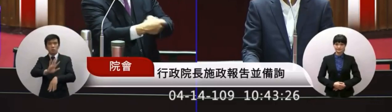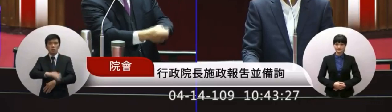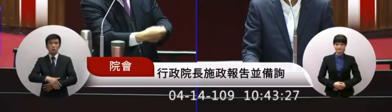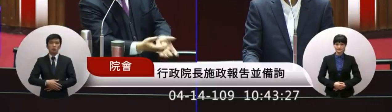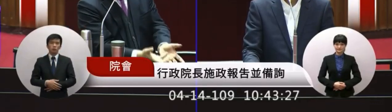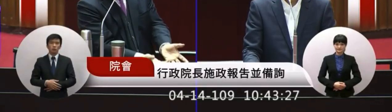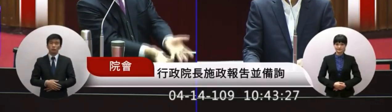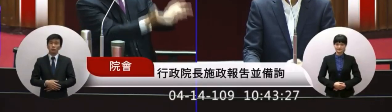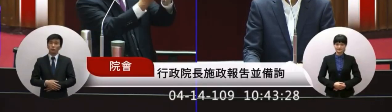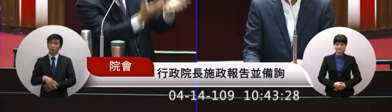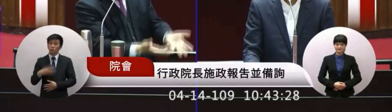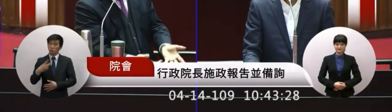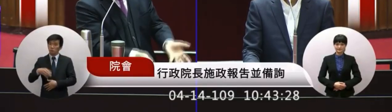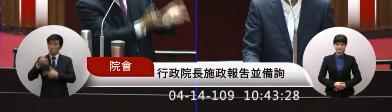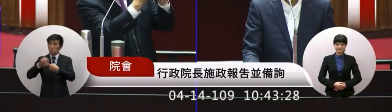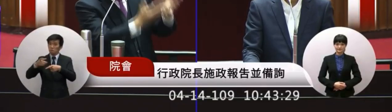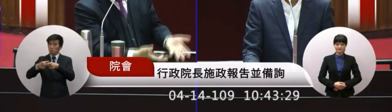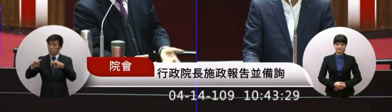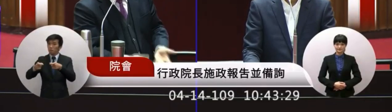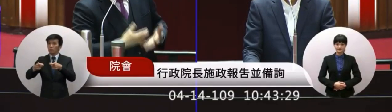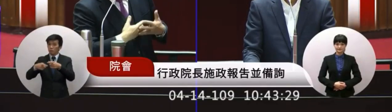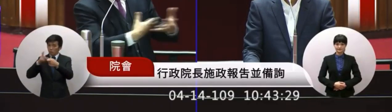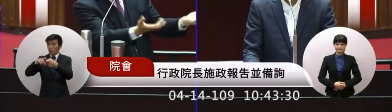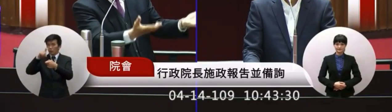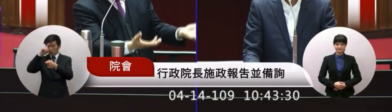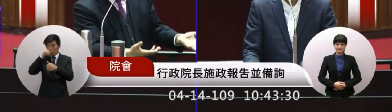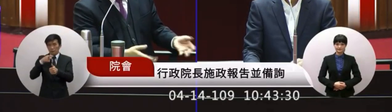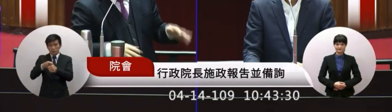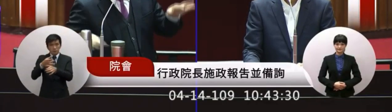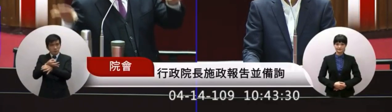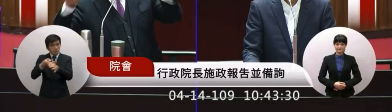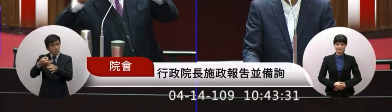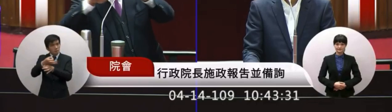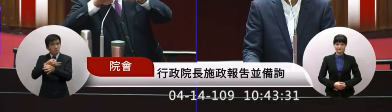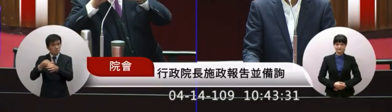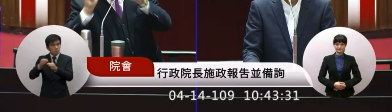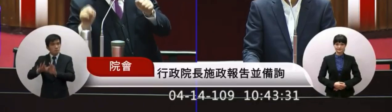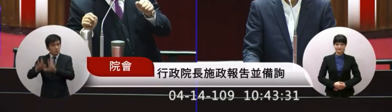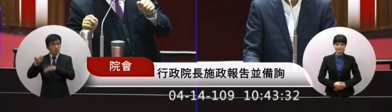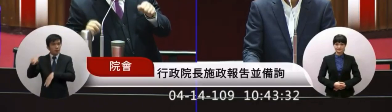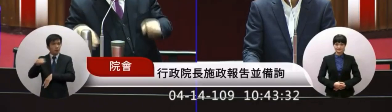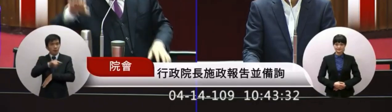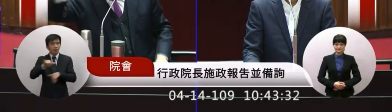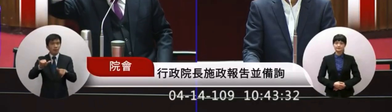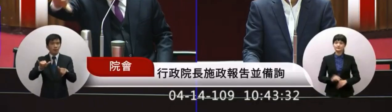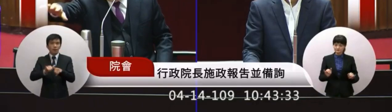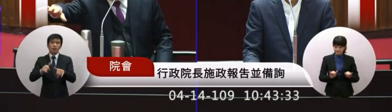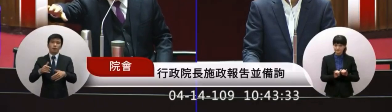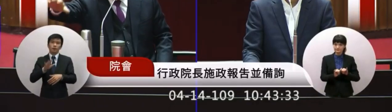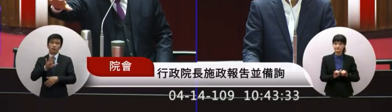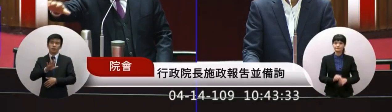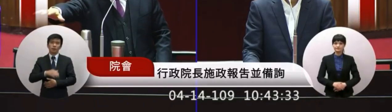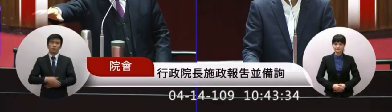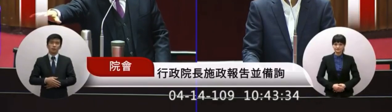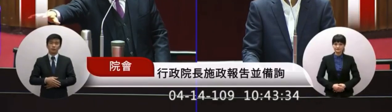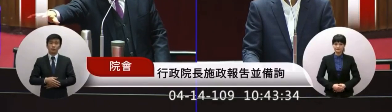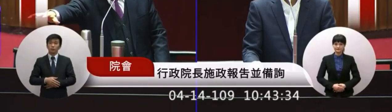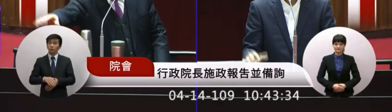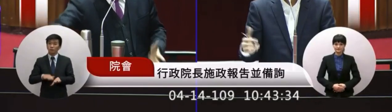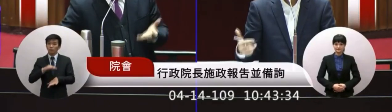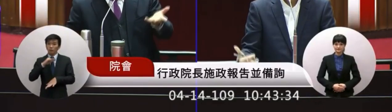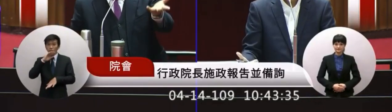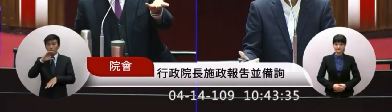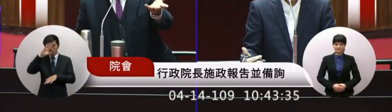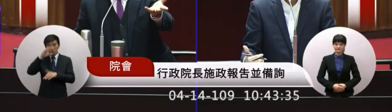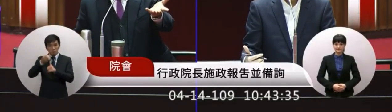我们抵用券是希望刺激消费扩大内需，这两个是有矛盾的， 有矛盾， 所以还是要等疫情稍